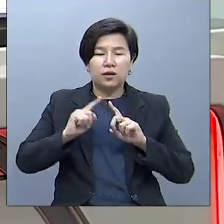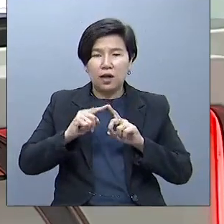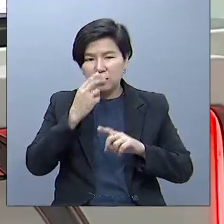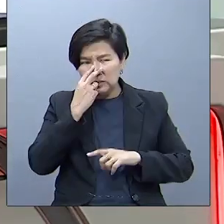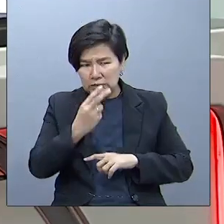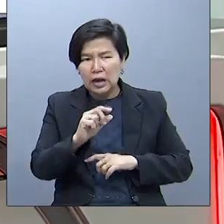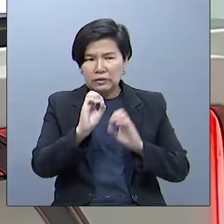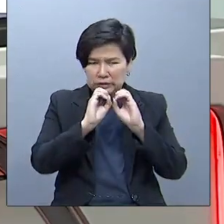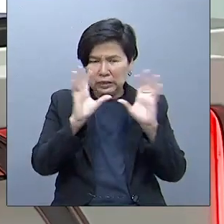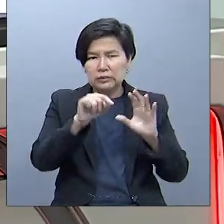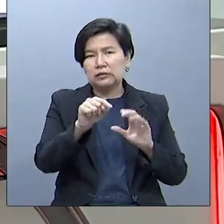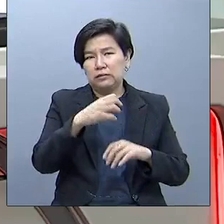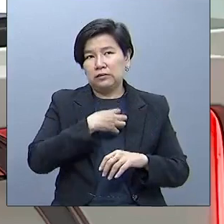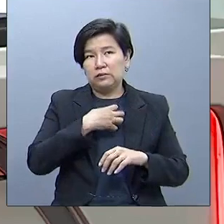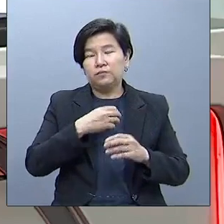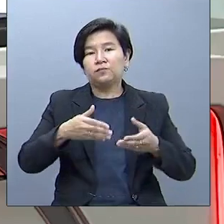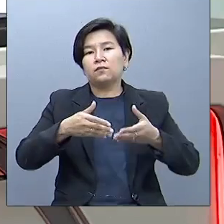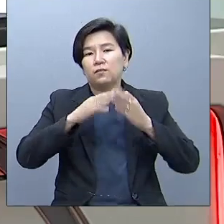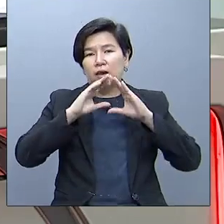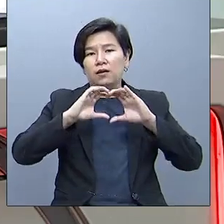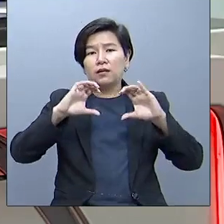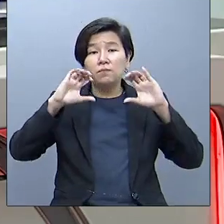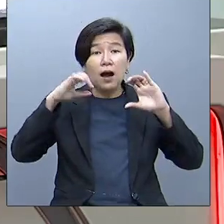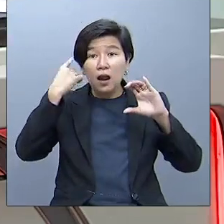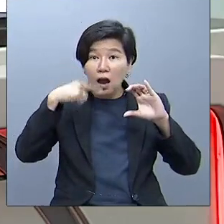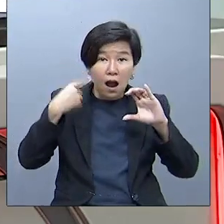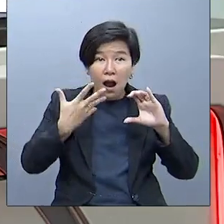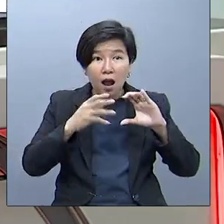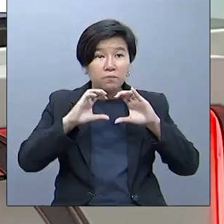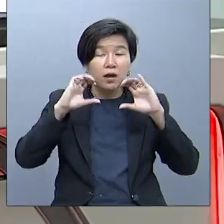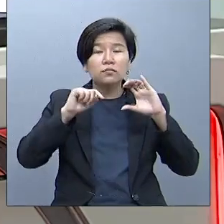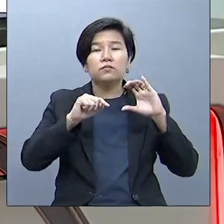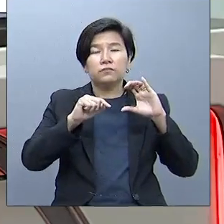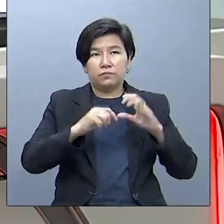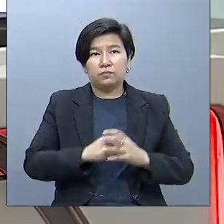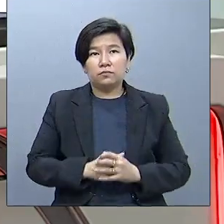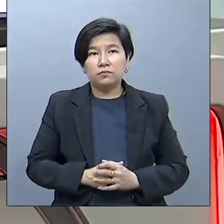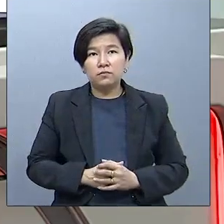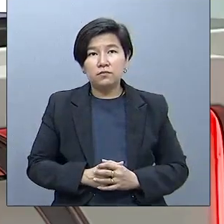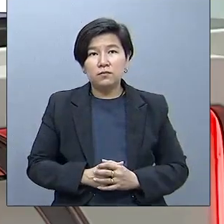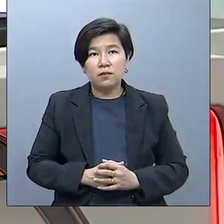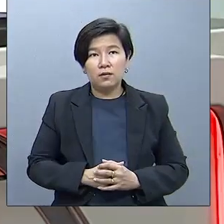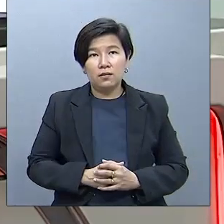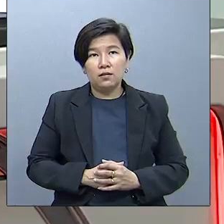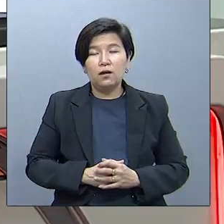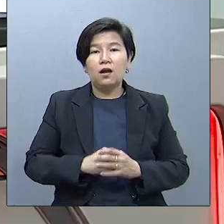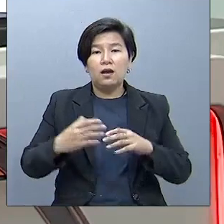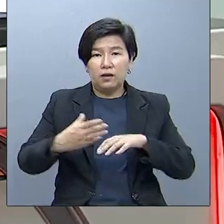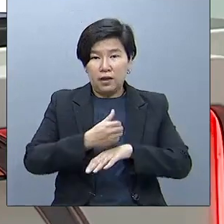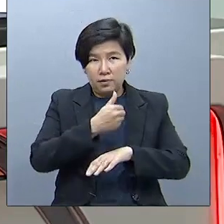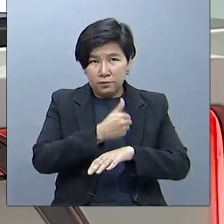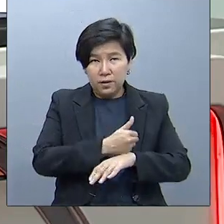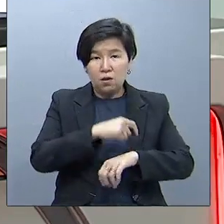ความชะเจนที่ว่านี้กคอการจะตั้งรรฐบา Hideเมื่อมการจะตงรรฐบาลที่ไม่ทำให้ถามลายในทางการเมือง